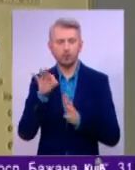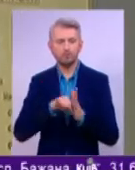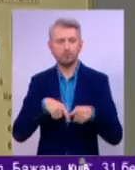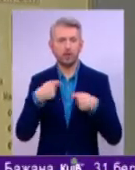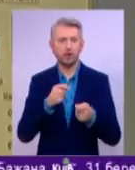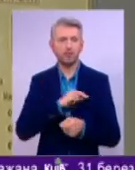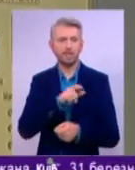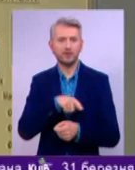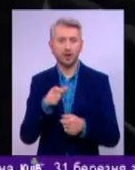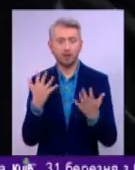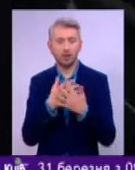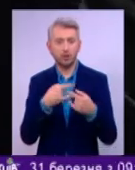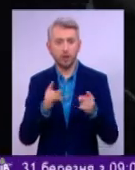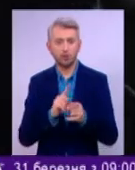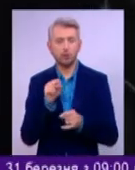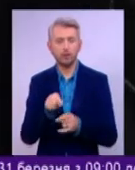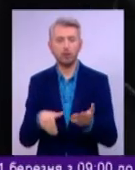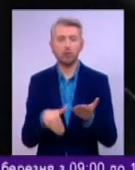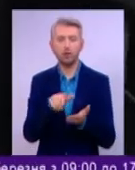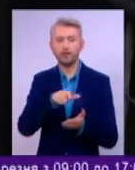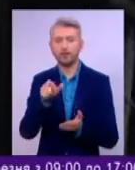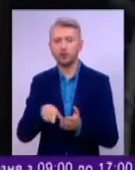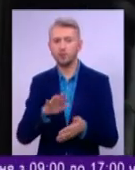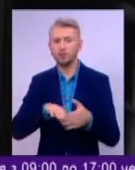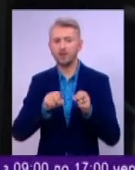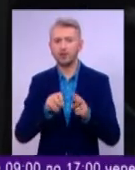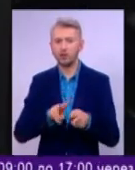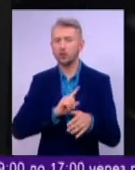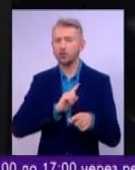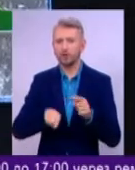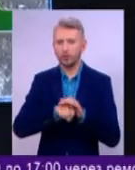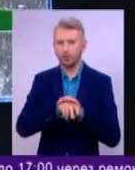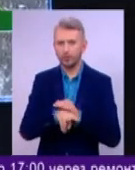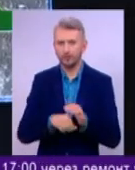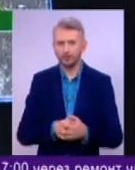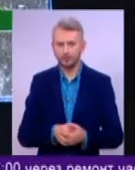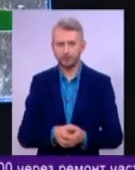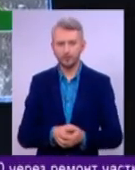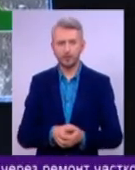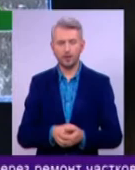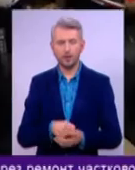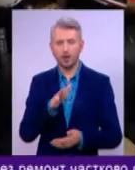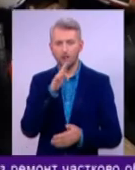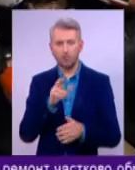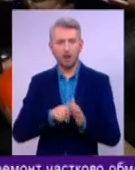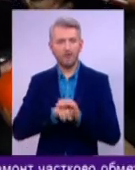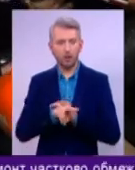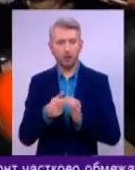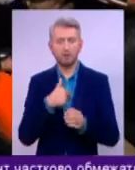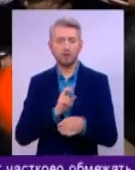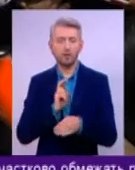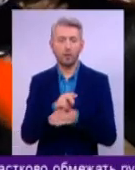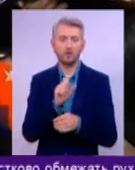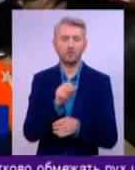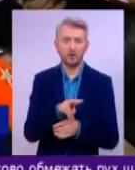працівникам кінотеатру, аби ті допомогли відвідувачам безпечно та швидко покинути залу. При евакуації ми заходимо в зал,